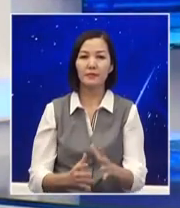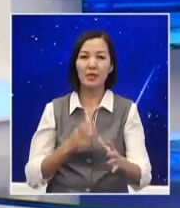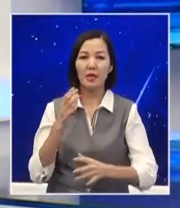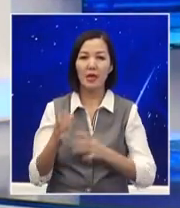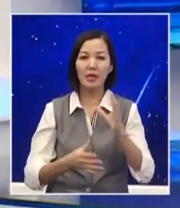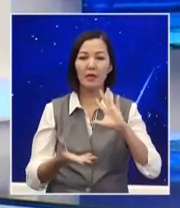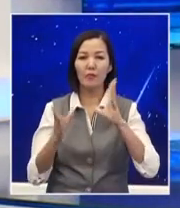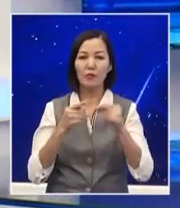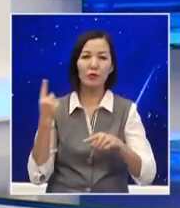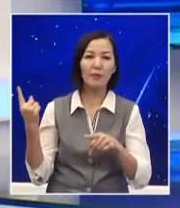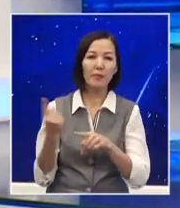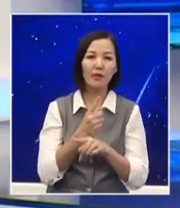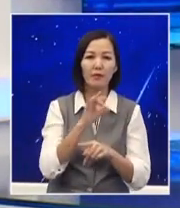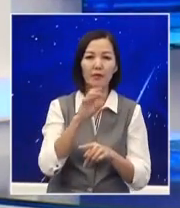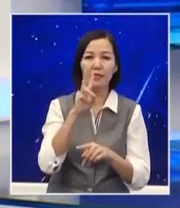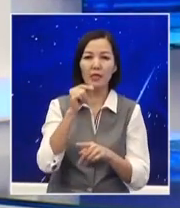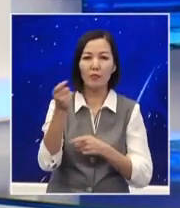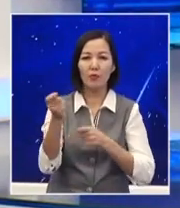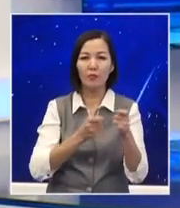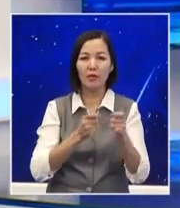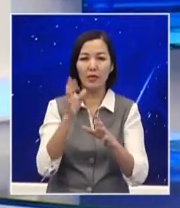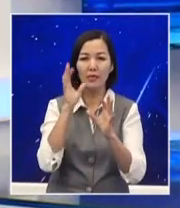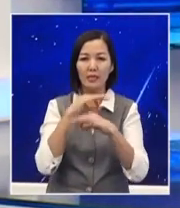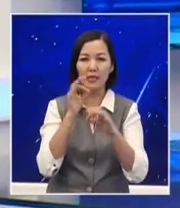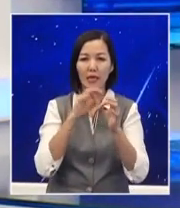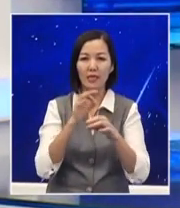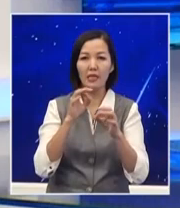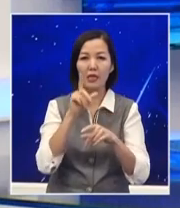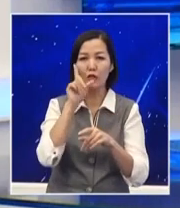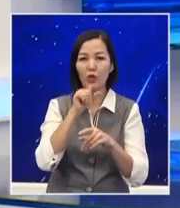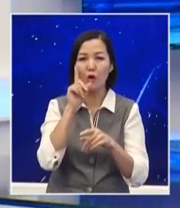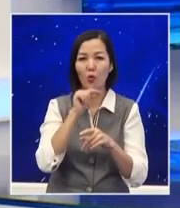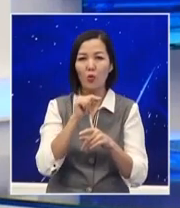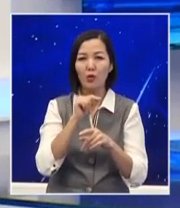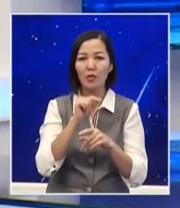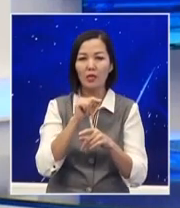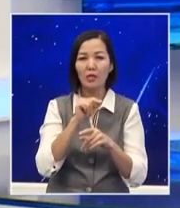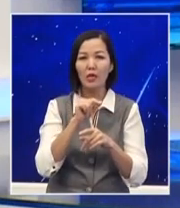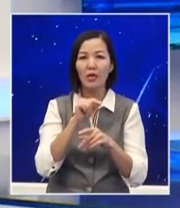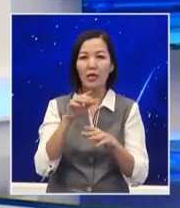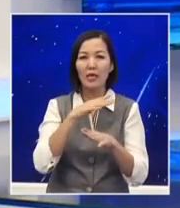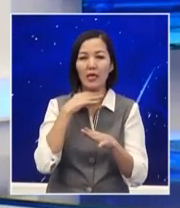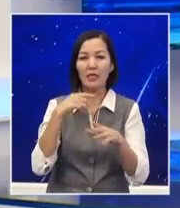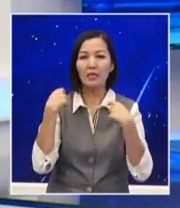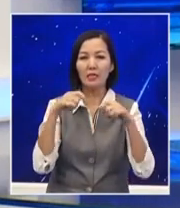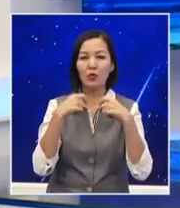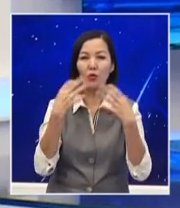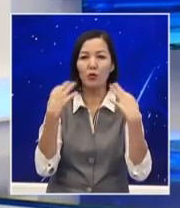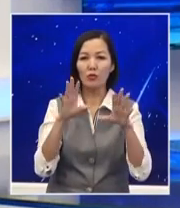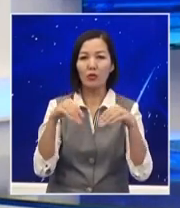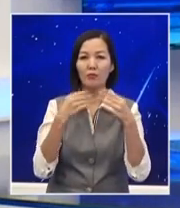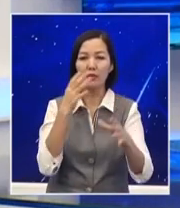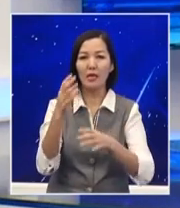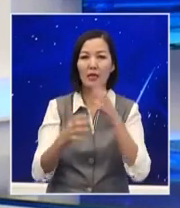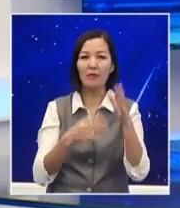Әлем бойынша алғаш рет Сингапур билігі зертханада өндірілген тауық етін сатуға рұқсат берді. Әлемде 40 миллион астам адам